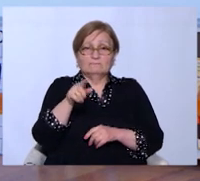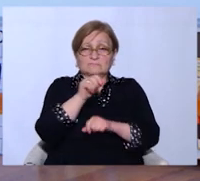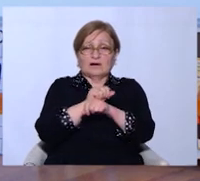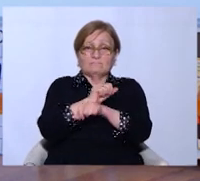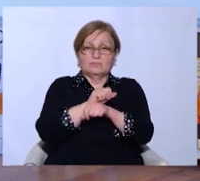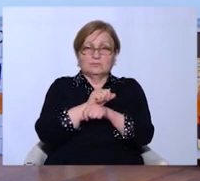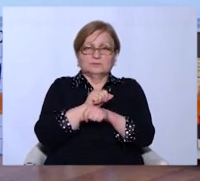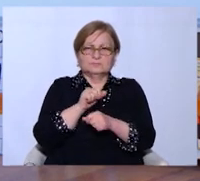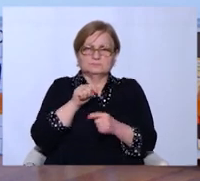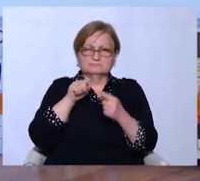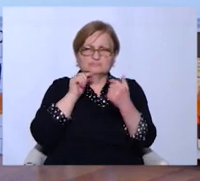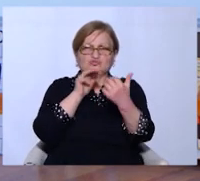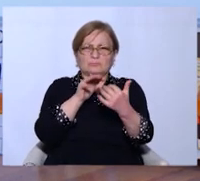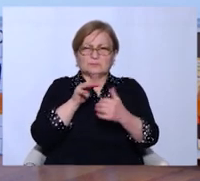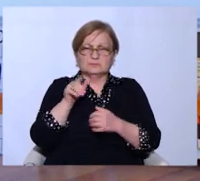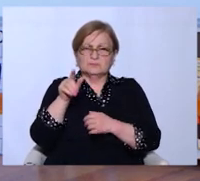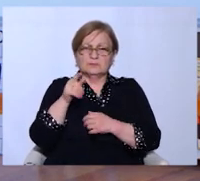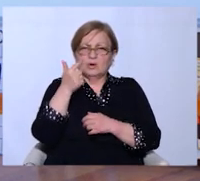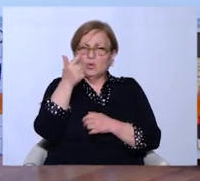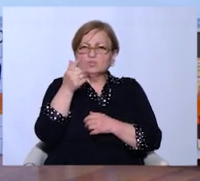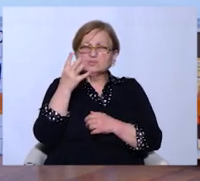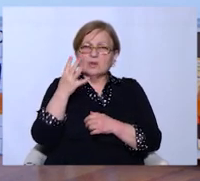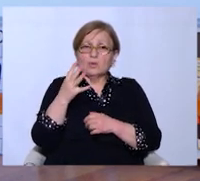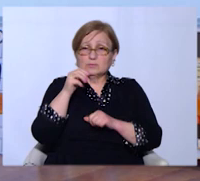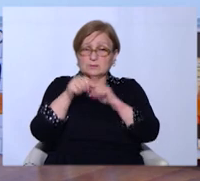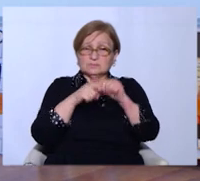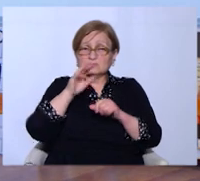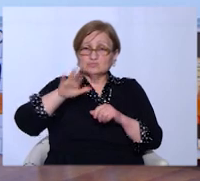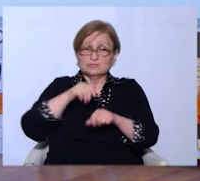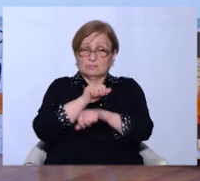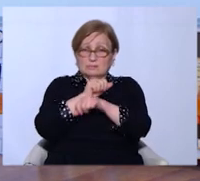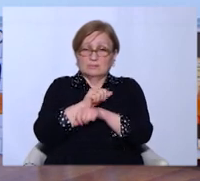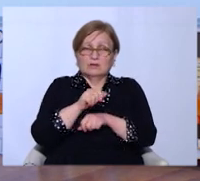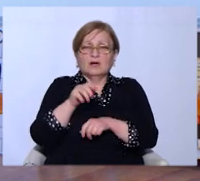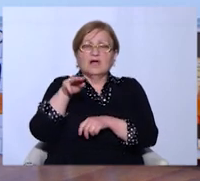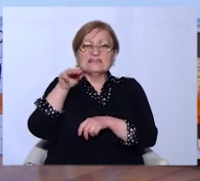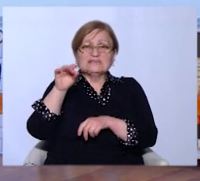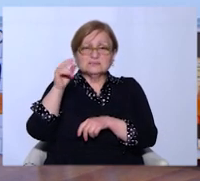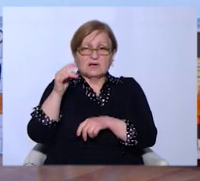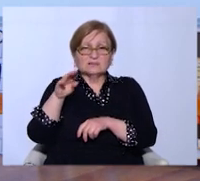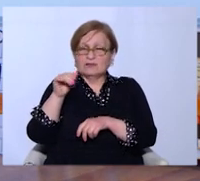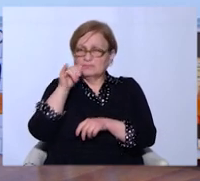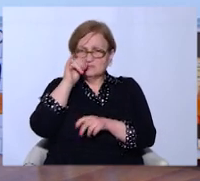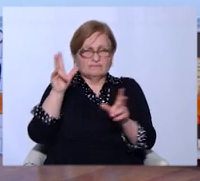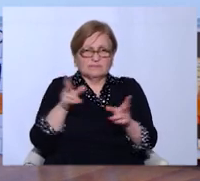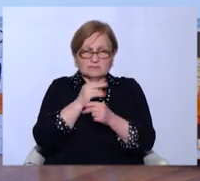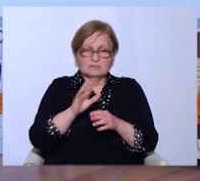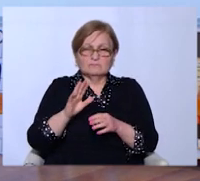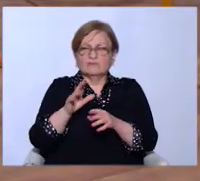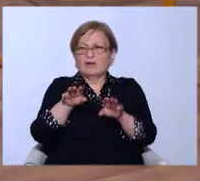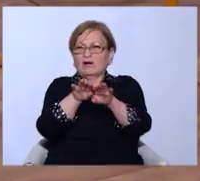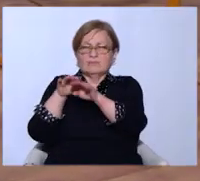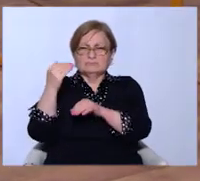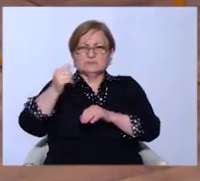თქმა უნდა, 1924 წლის მერე ვერავინ ვერ გადაურჩა, მათ შორის ვერც ტიციან ტაბიძე და ვერც მისი